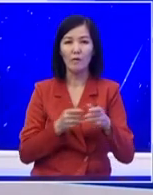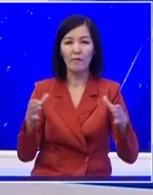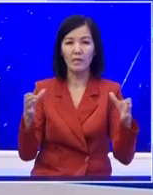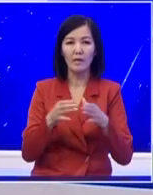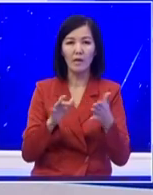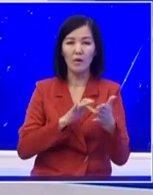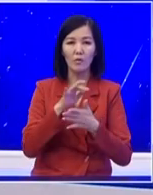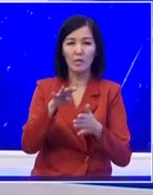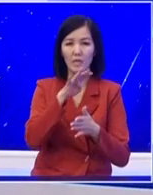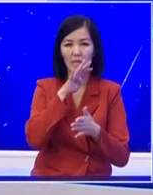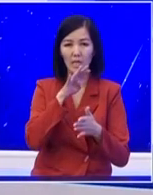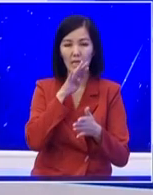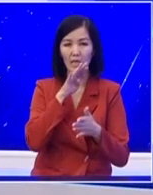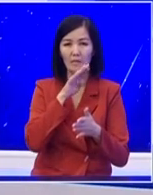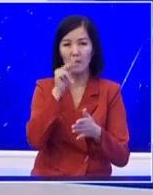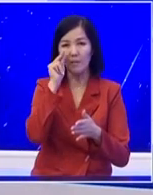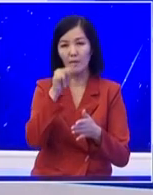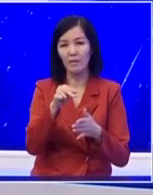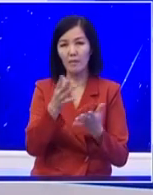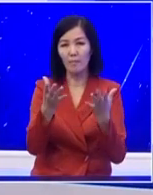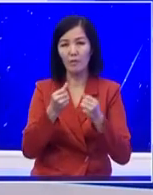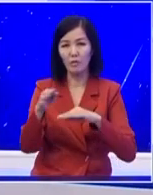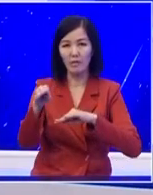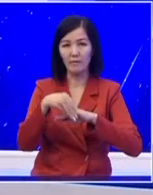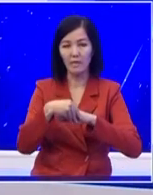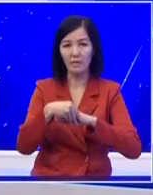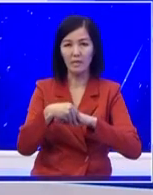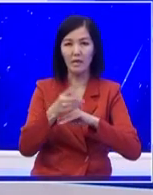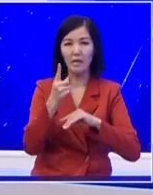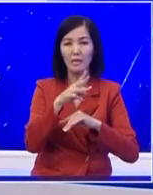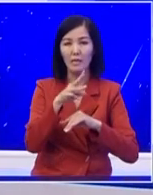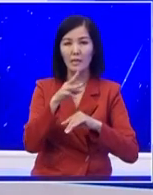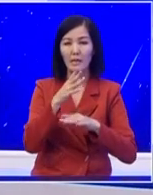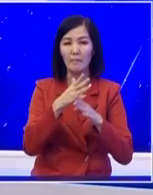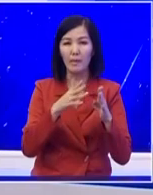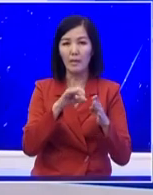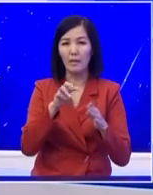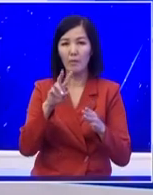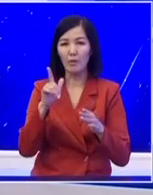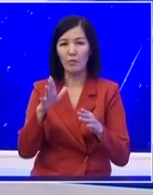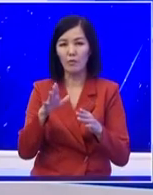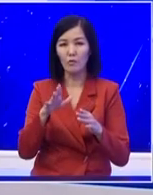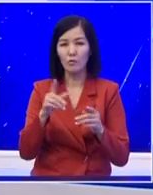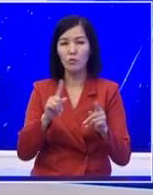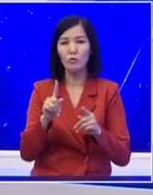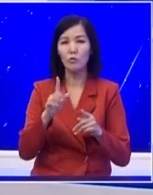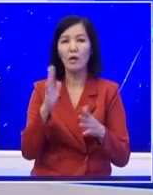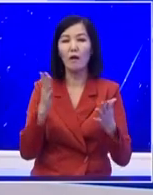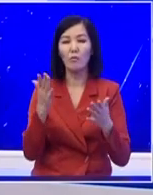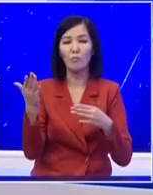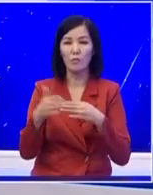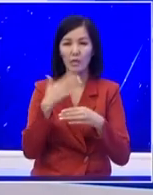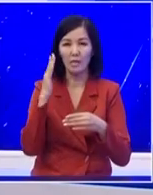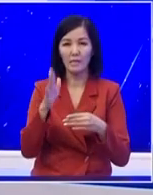Акима города Текели. Он подозревается в получении взятки в сумме 1,5 миллиона тенге. Что грозит чиновнику в случае доказательства